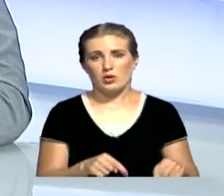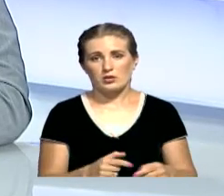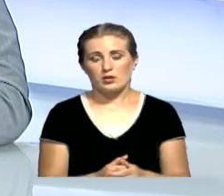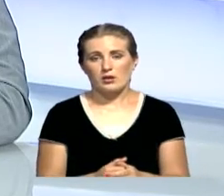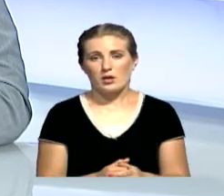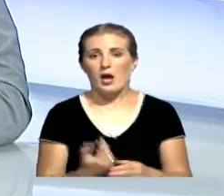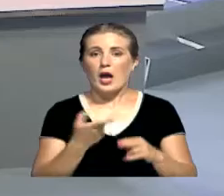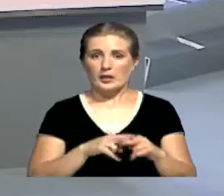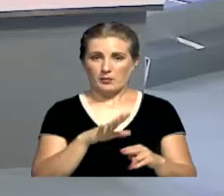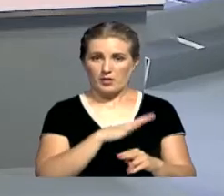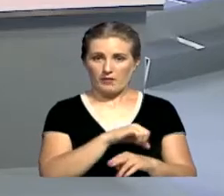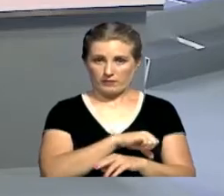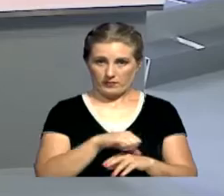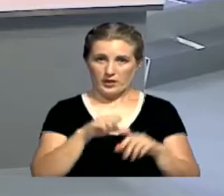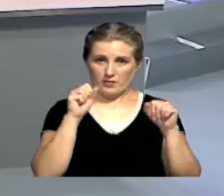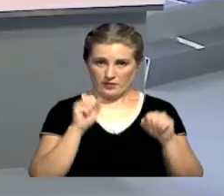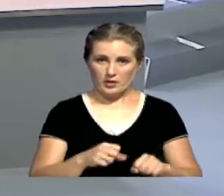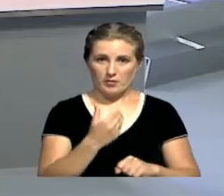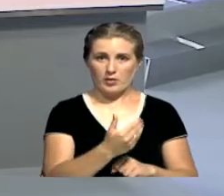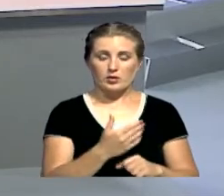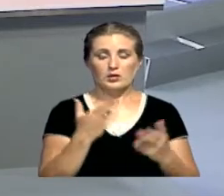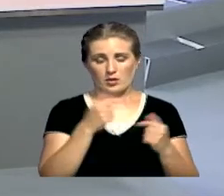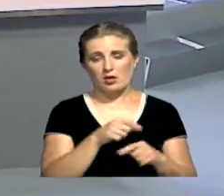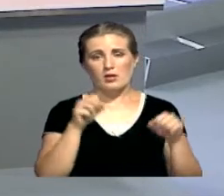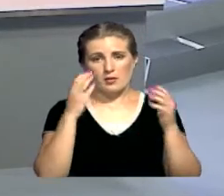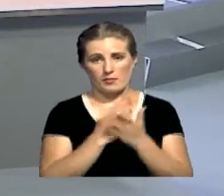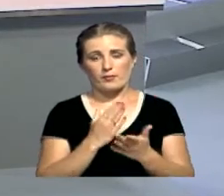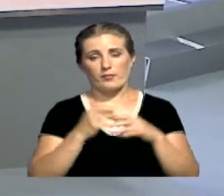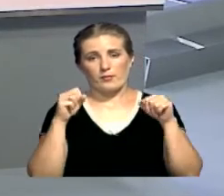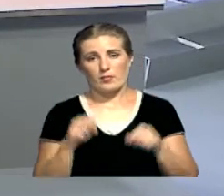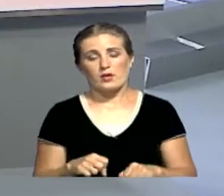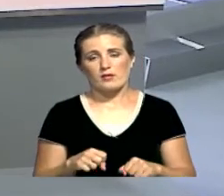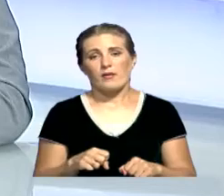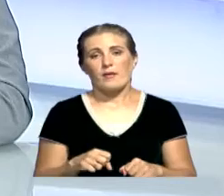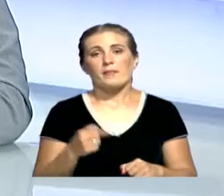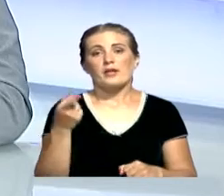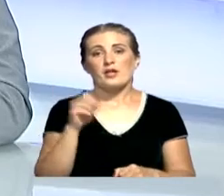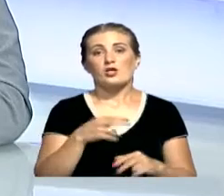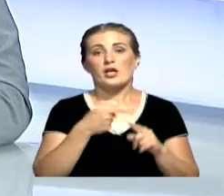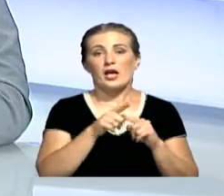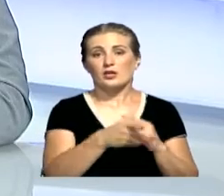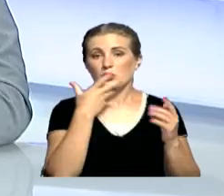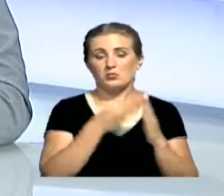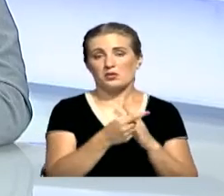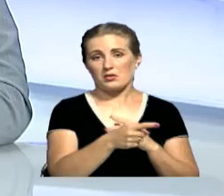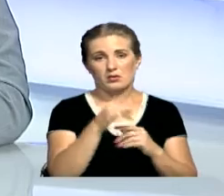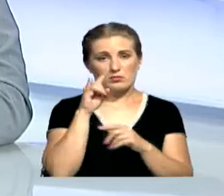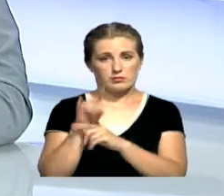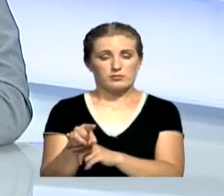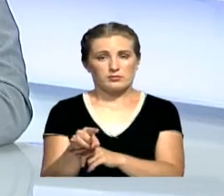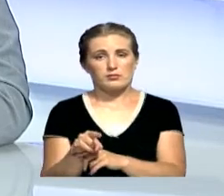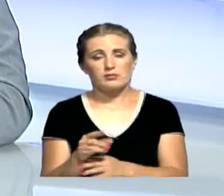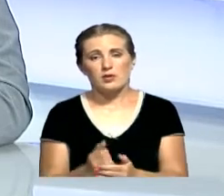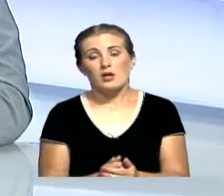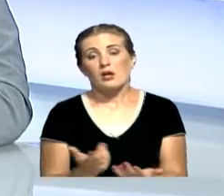было человек нецах их полномочий это было абсолютно в границах полномочий да даже на эту собственник не отреагировал никак